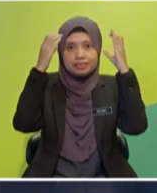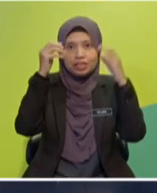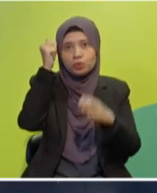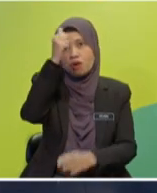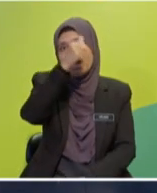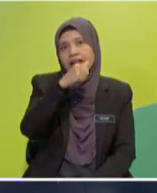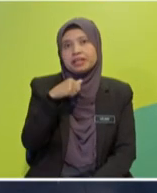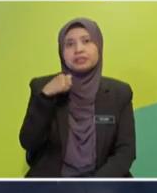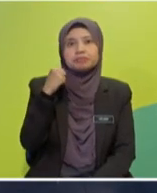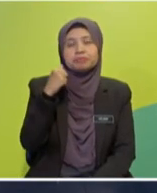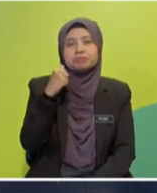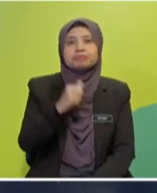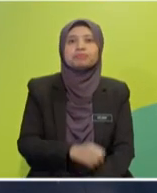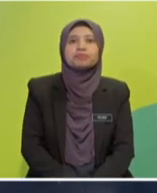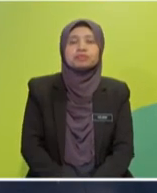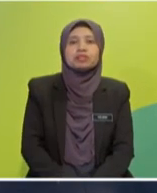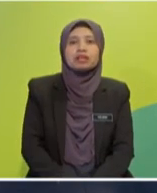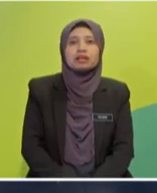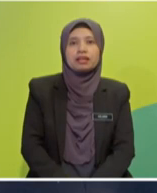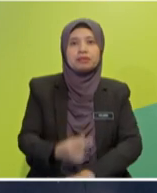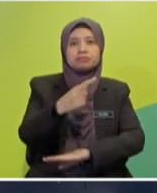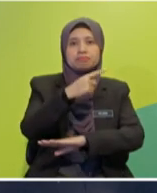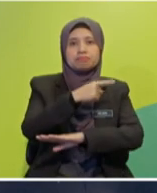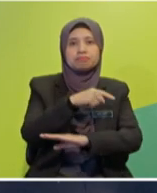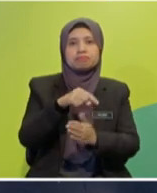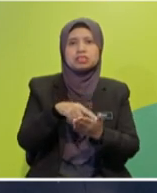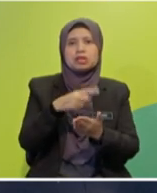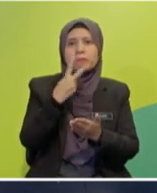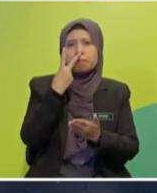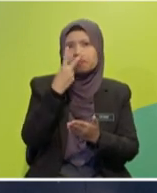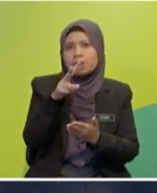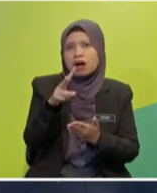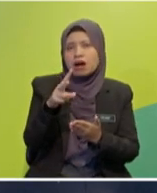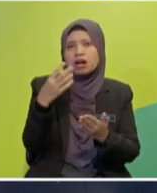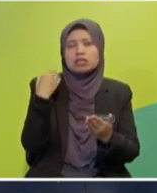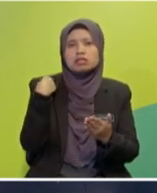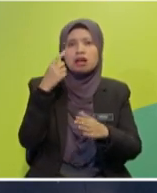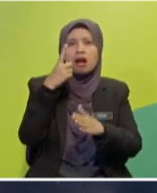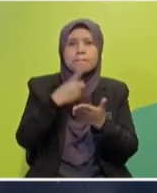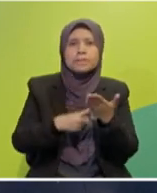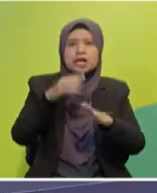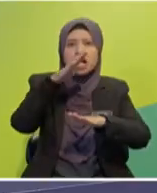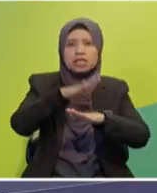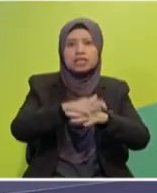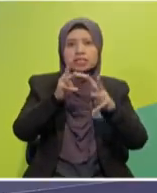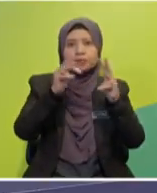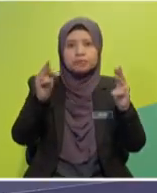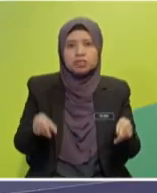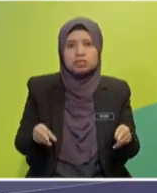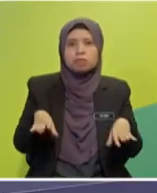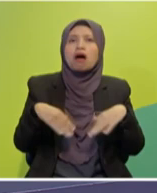nampak ni tadi di atas meja. Macam mana kita nak sama-sama buat ni cikgu? Membentuk perahu ni. Macam mana kita nak